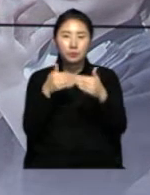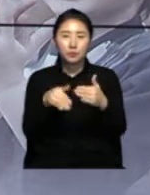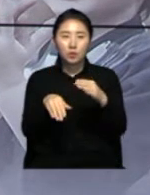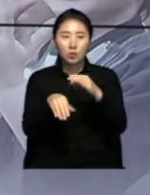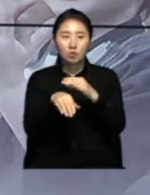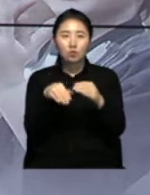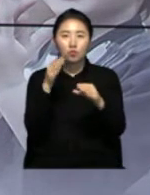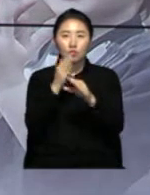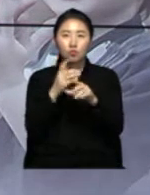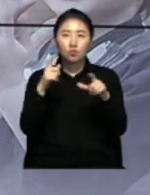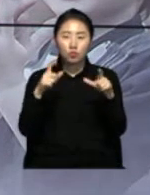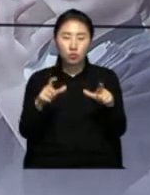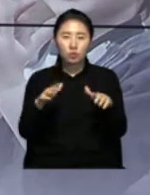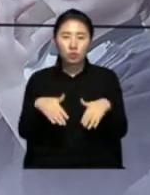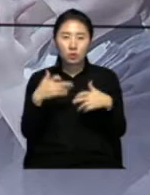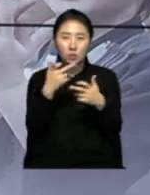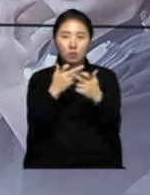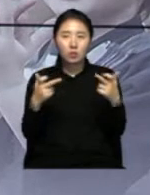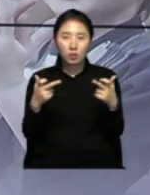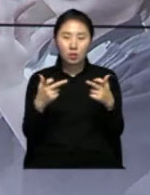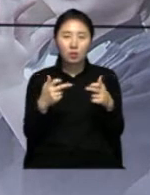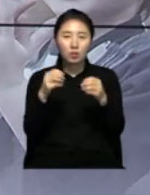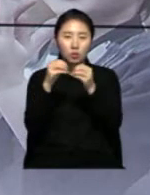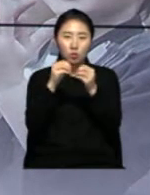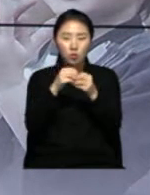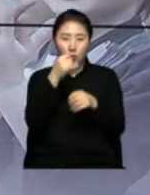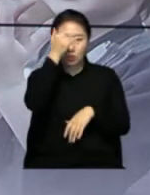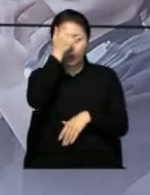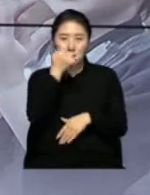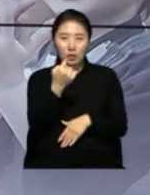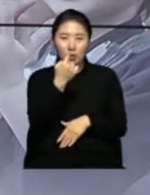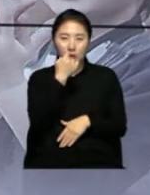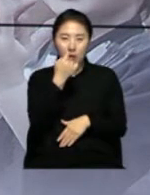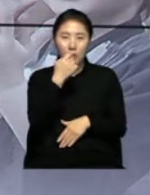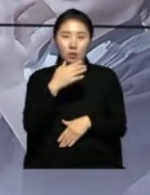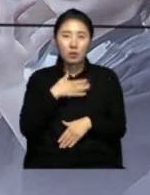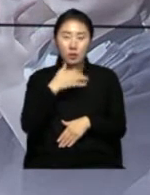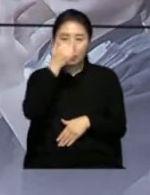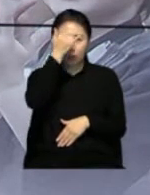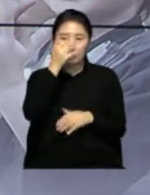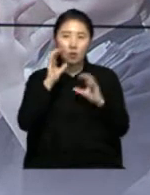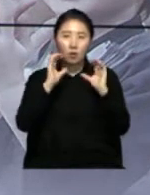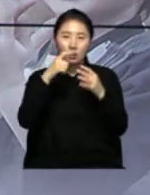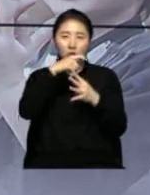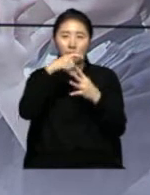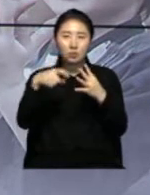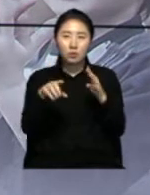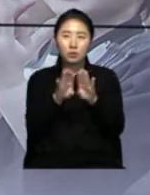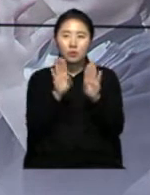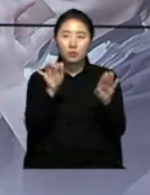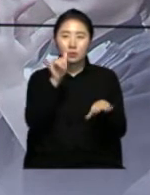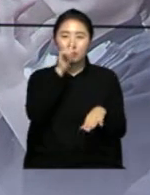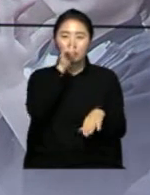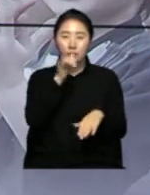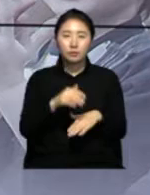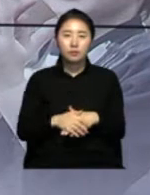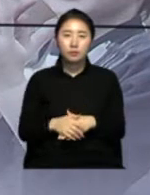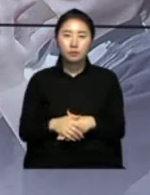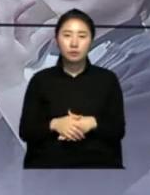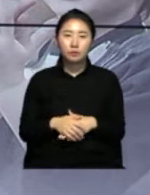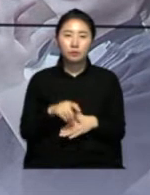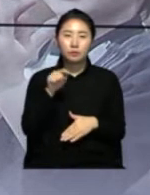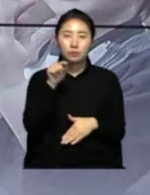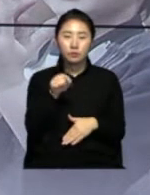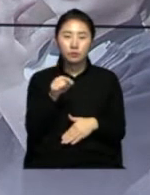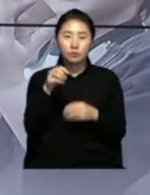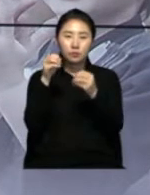중구 남산공원에서는 훈장님에게 전통 예절을 배우는 나는 예의 바른 어린이 프로그램이 열립니다. 이